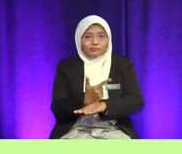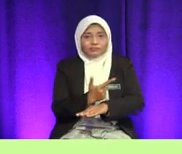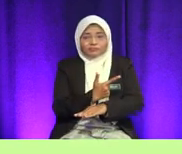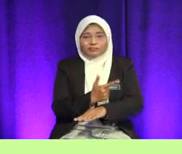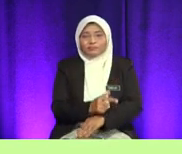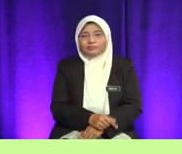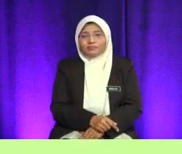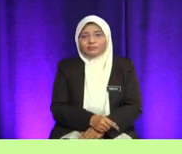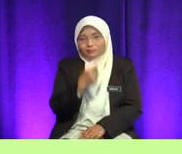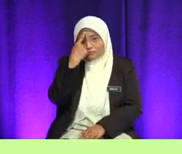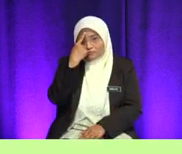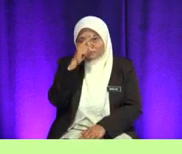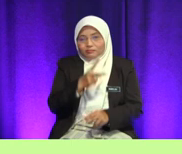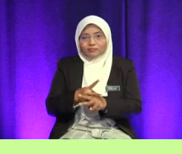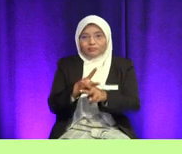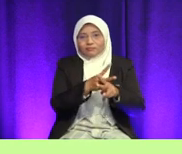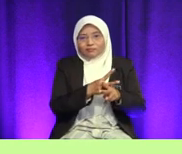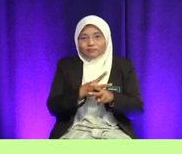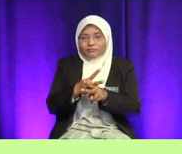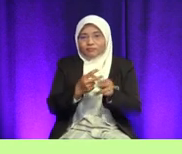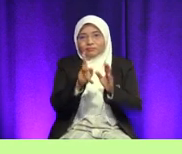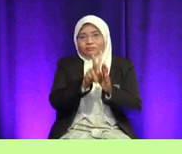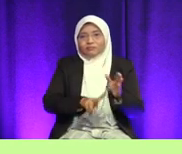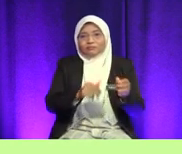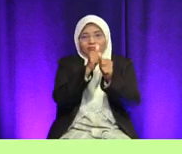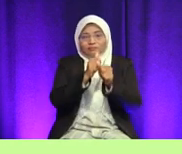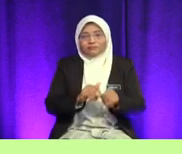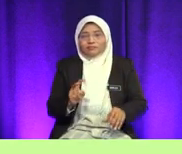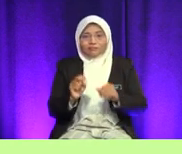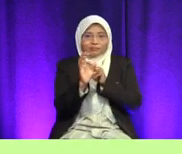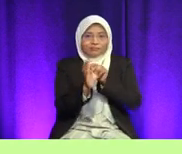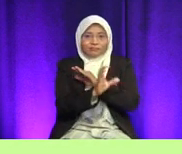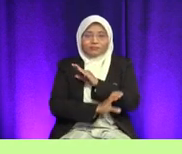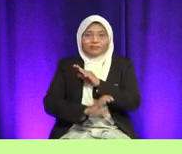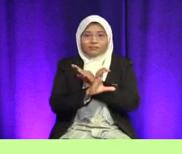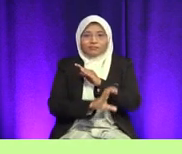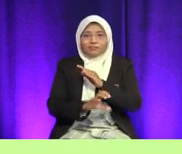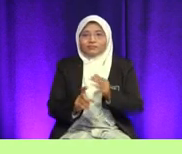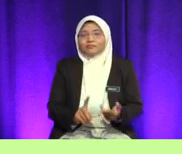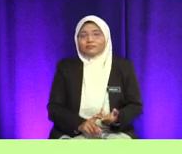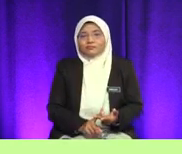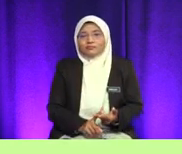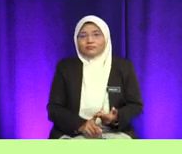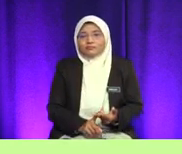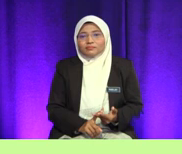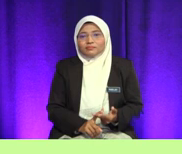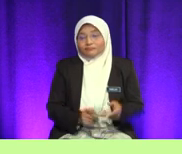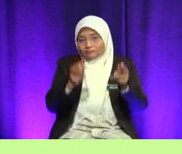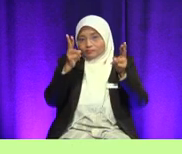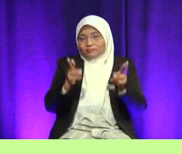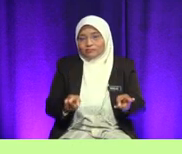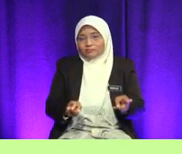serantau dan antar bangsa rakyat punah atau peranannya untuk mengukuhkan pertahanan negara rakyat